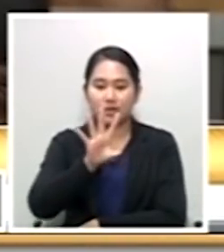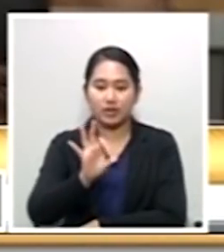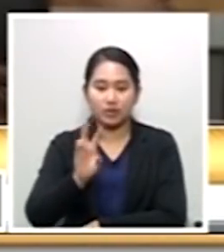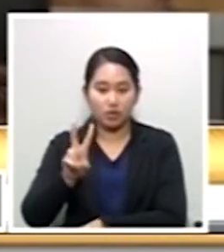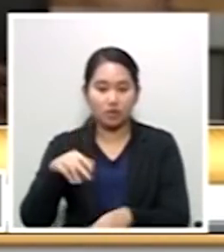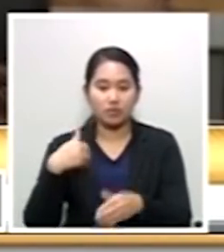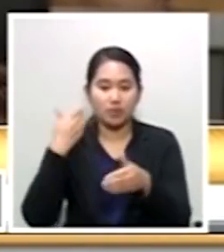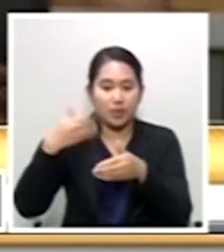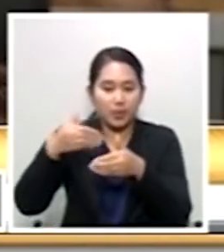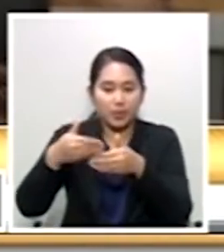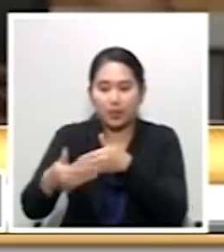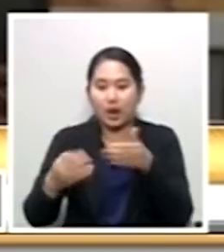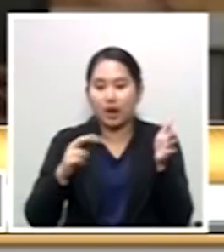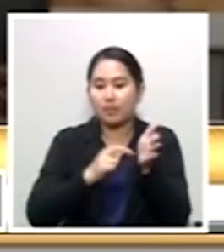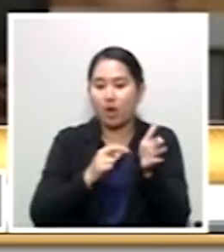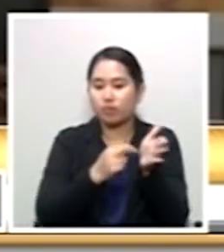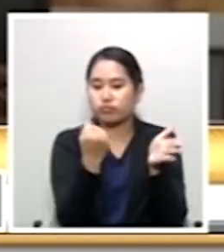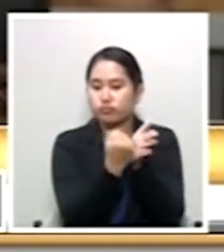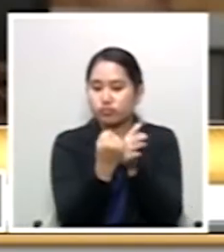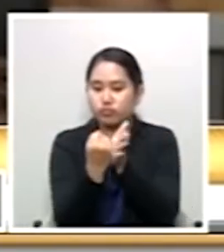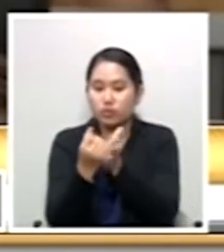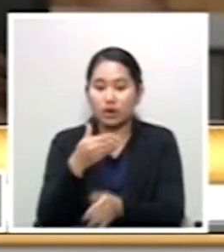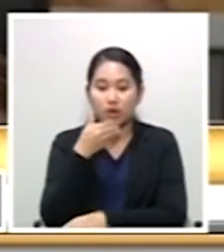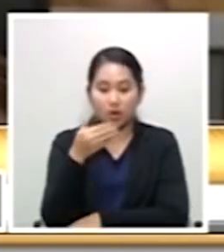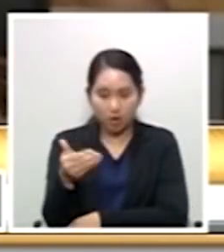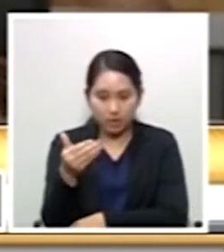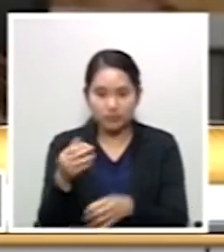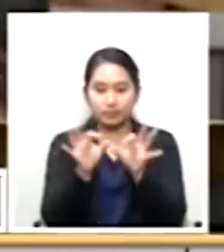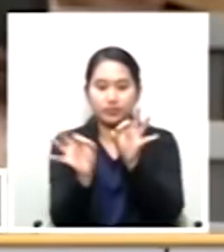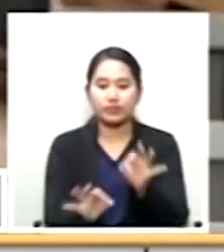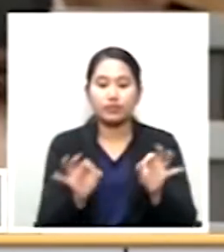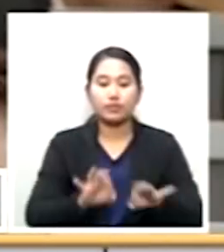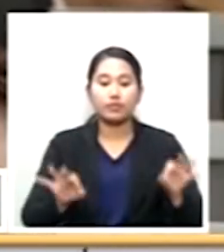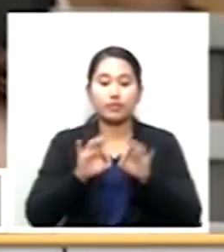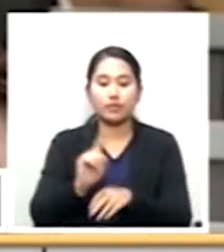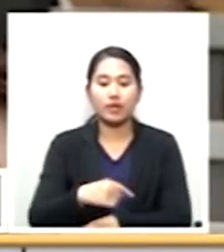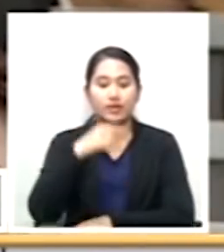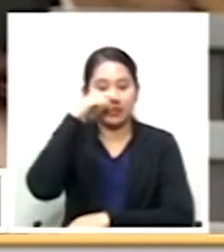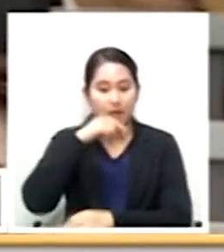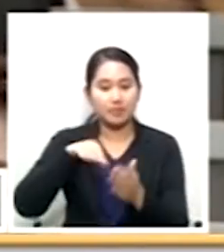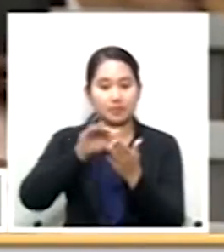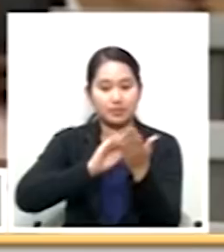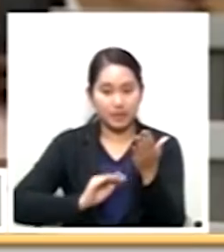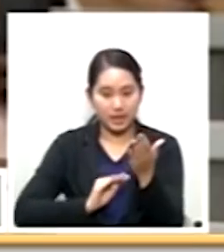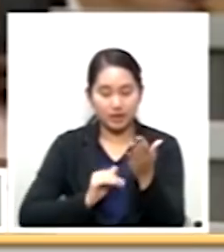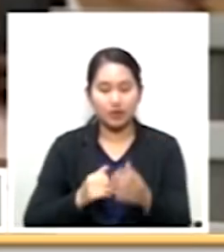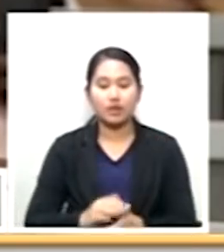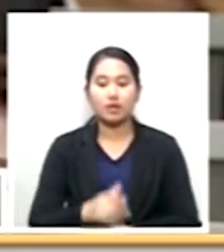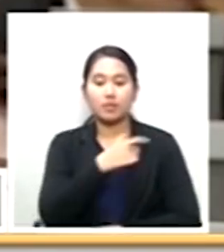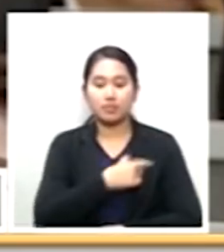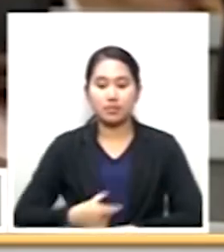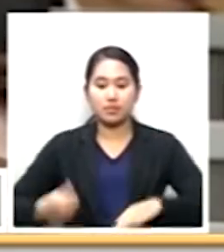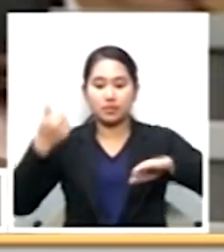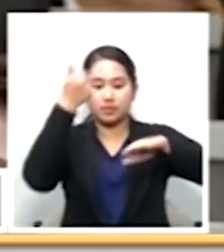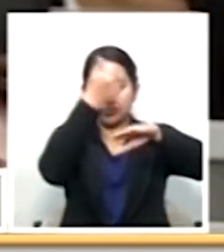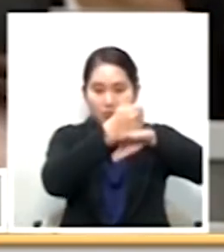องต่อเนื่องเรื่อยมาเนื้อหาสาระสำคัญของมันคือประเทศไทยเป็นราชอาณาจักรมีพระมหากษัตริย์ทรงเป็น